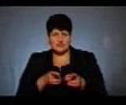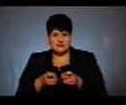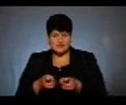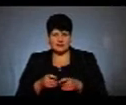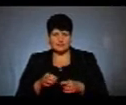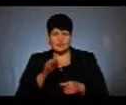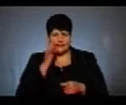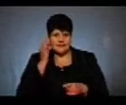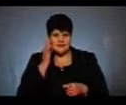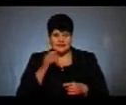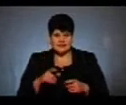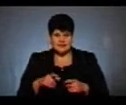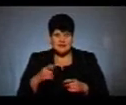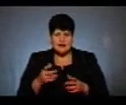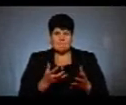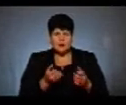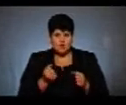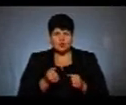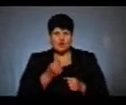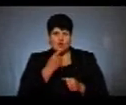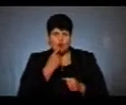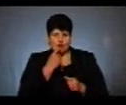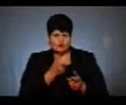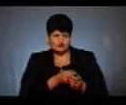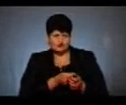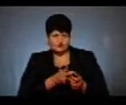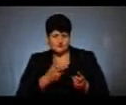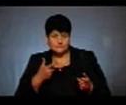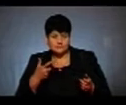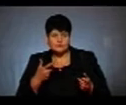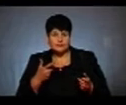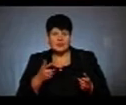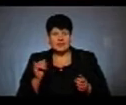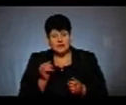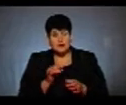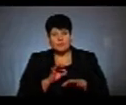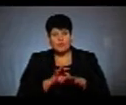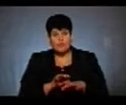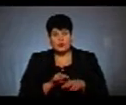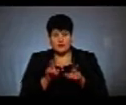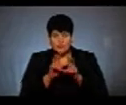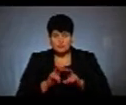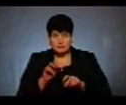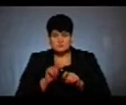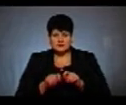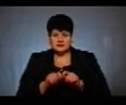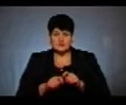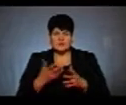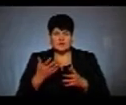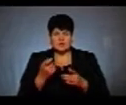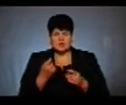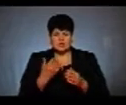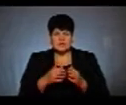же відбирається кров, відбір крові, а точніше сироватки крові, і проводиться відчленування частини